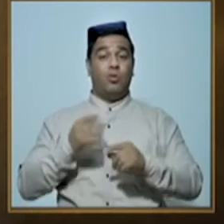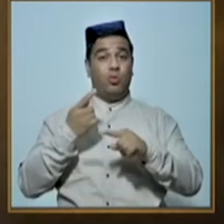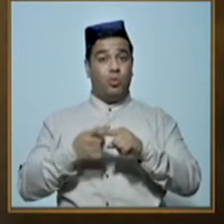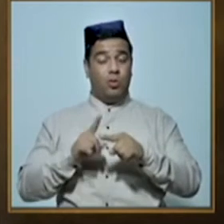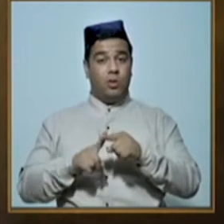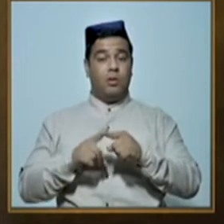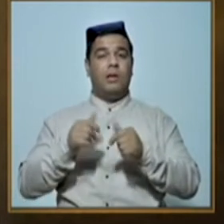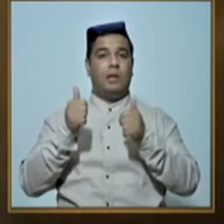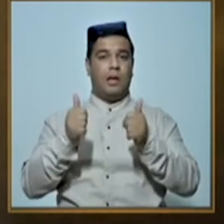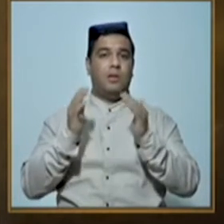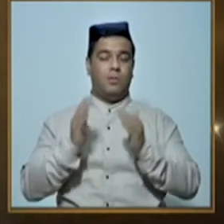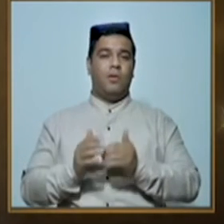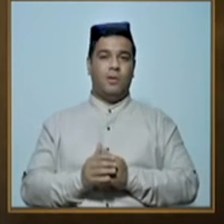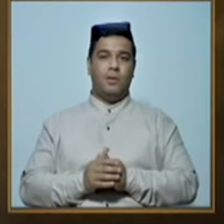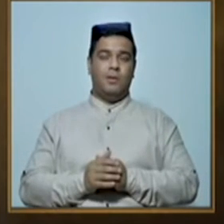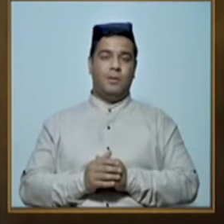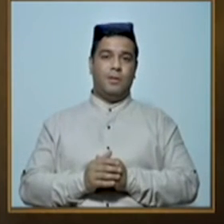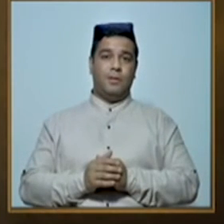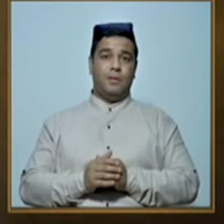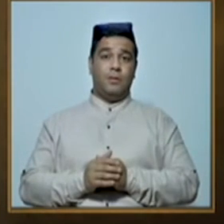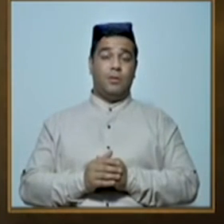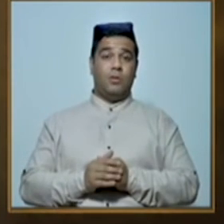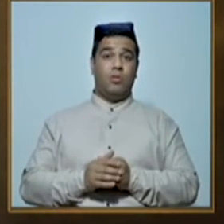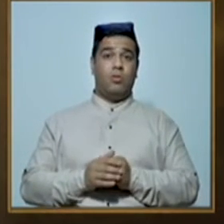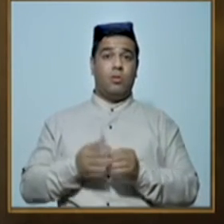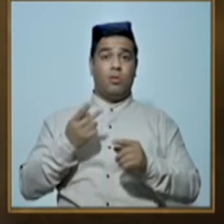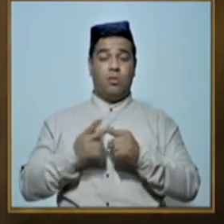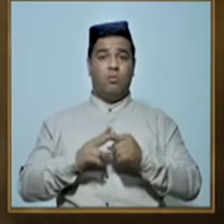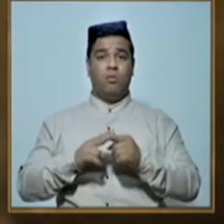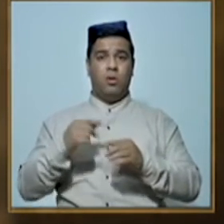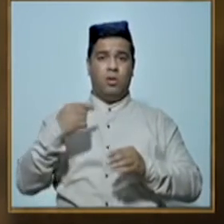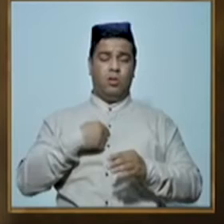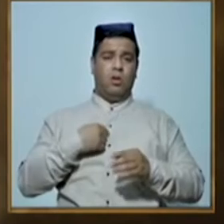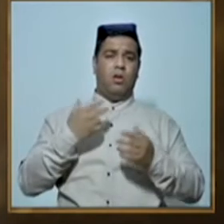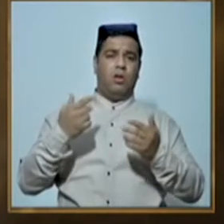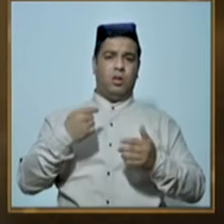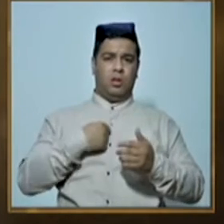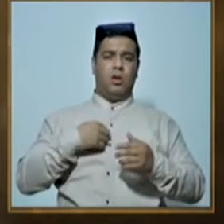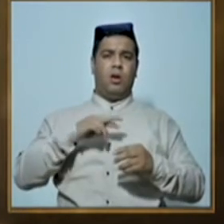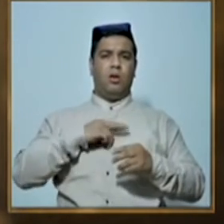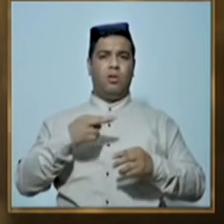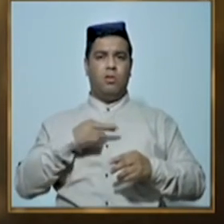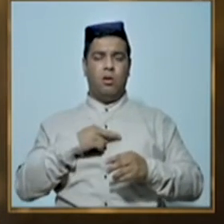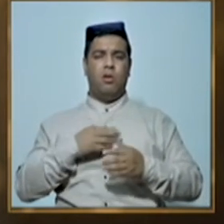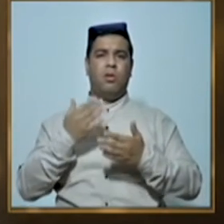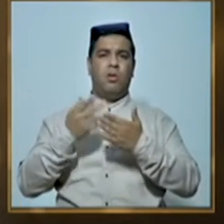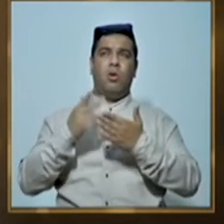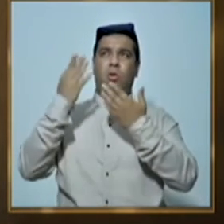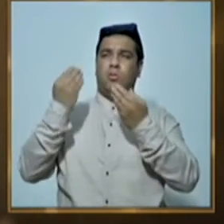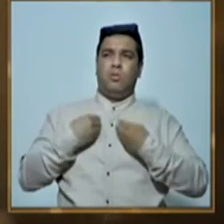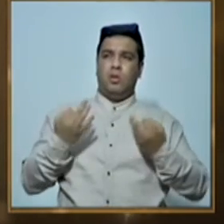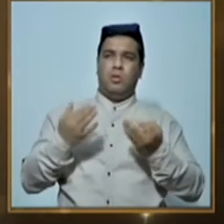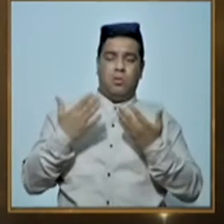shunda yaxshi bo'ladi. Amal bilan manmanlik qilish, man u man, man bu man. Xudo